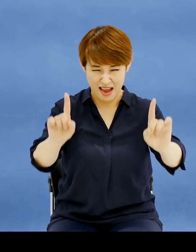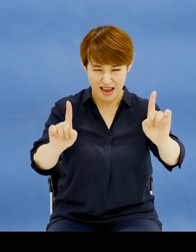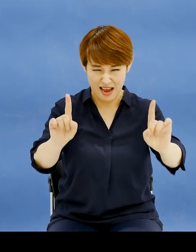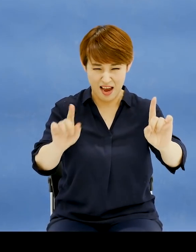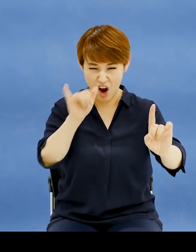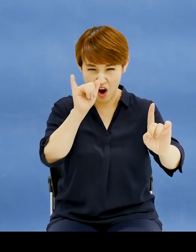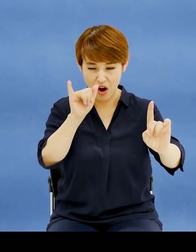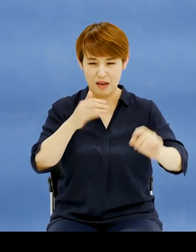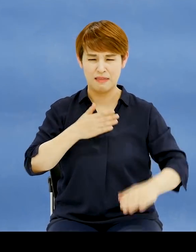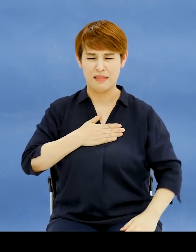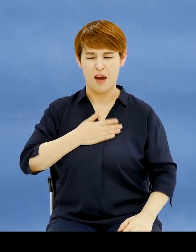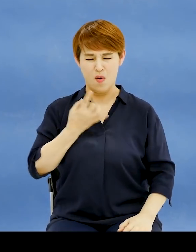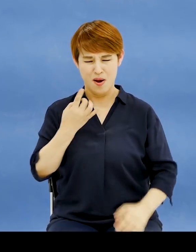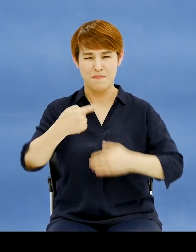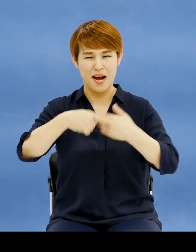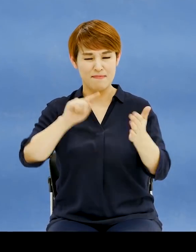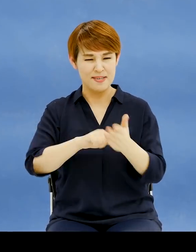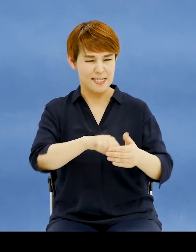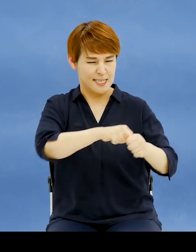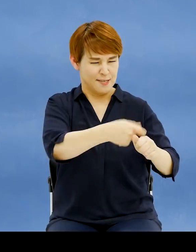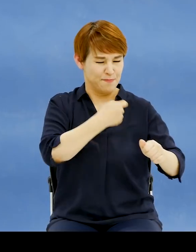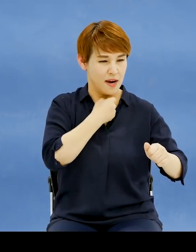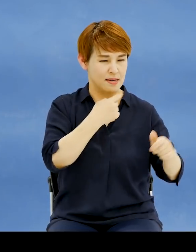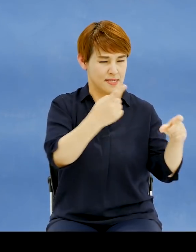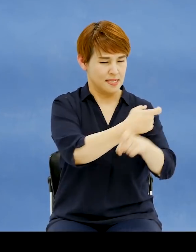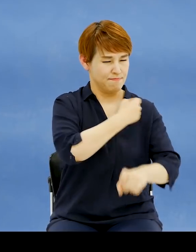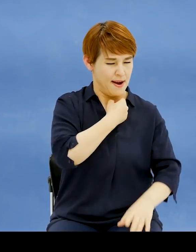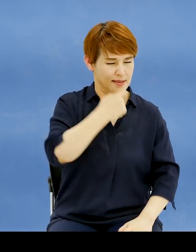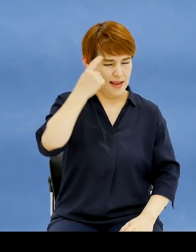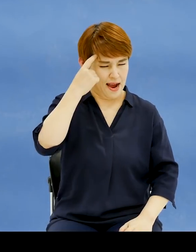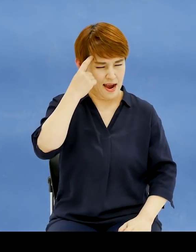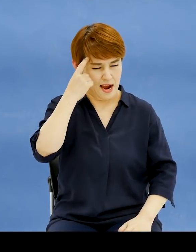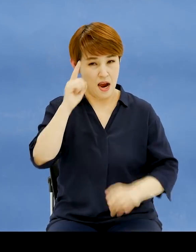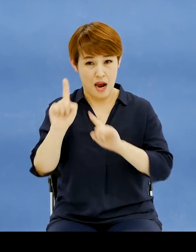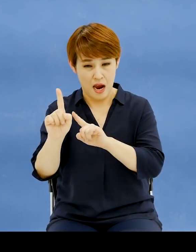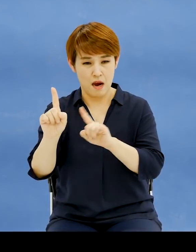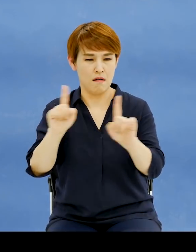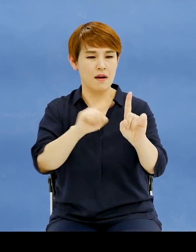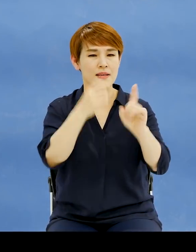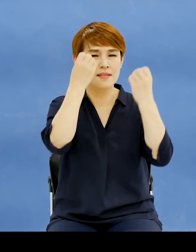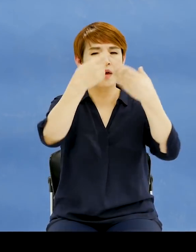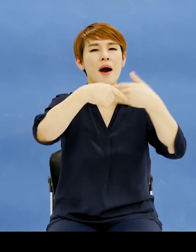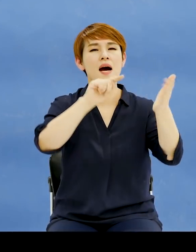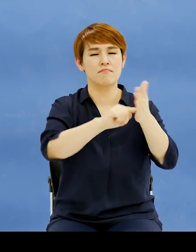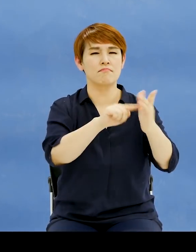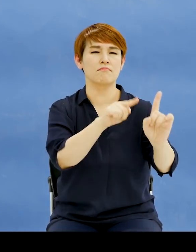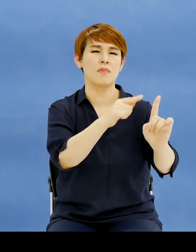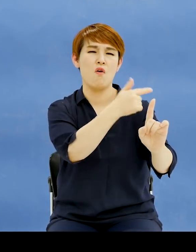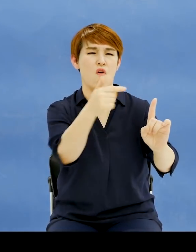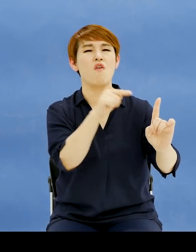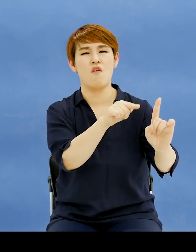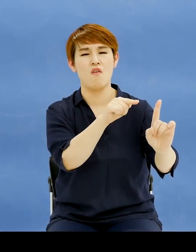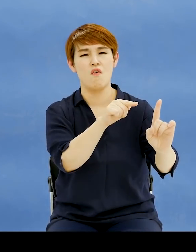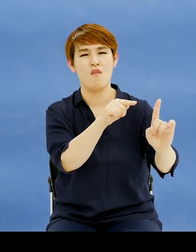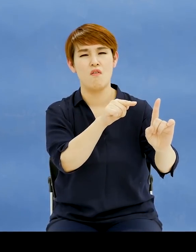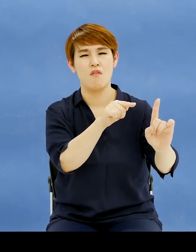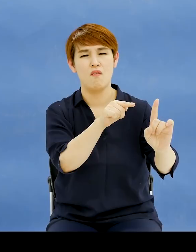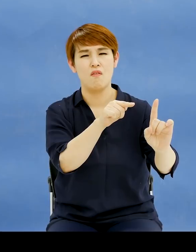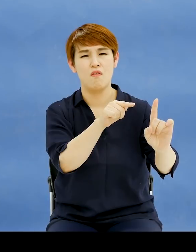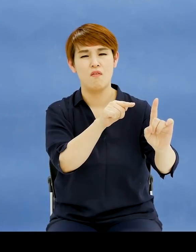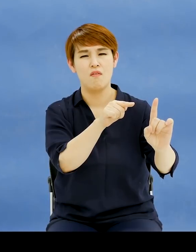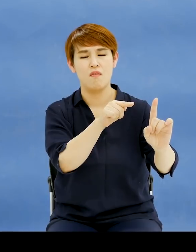마음은 용서하기 싫고 저 사람 혼내주고 싶은데 나의 새 마음이 훨씬 더 크고 그게 옳은 마음이라서